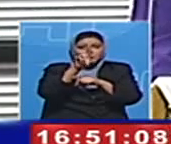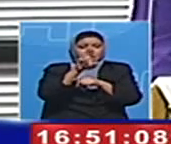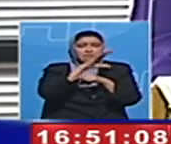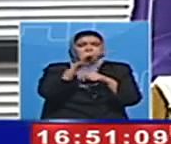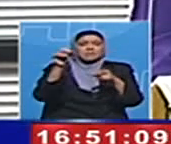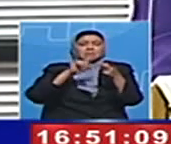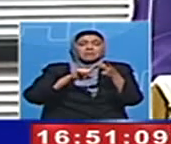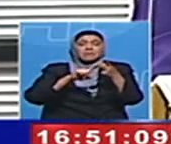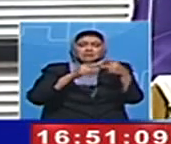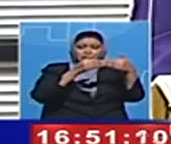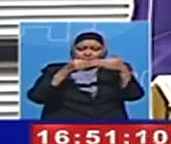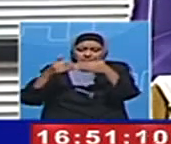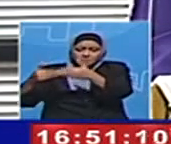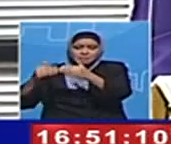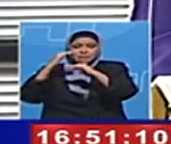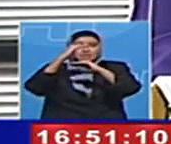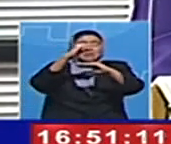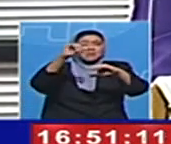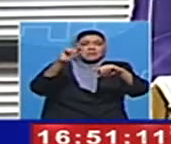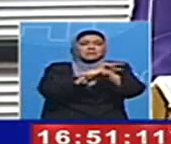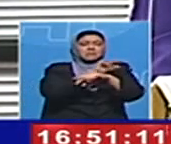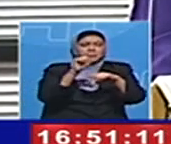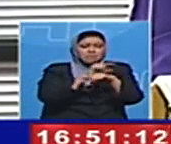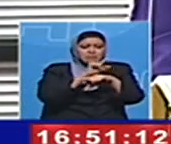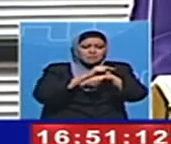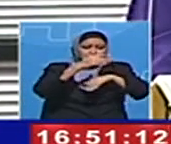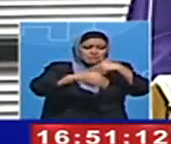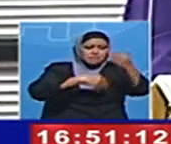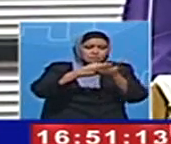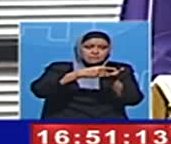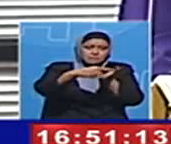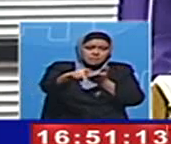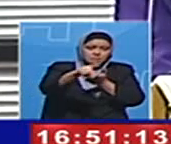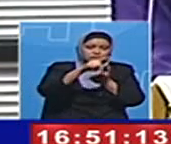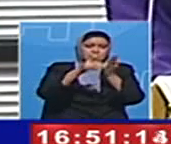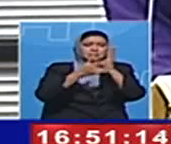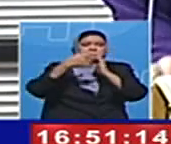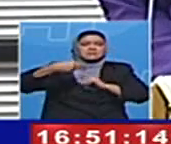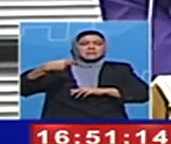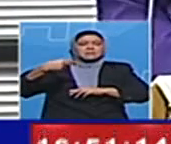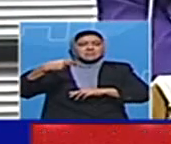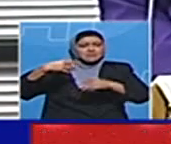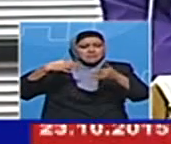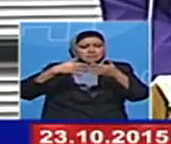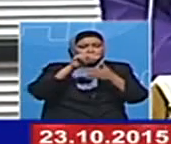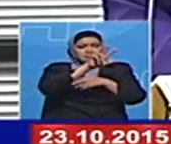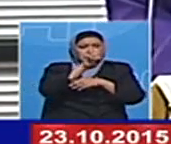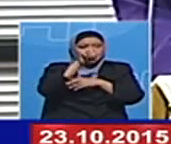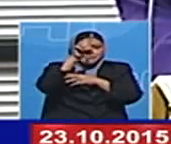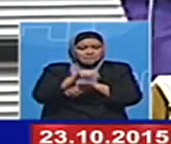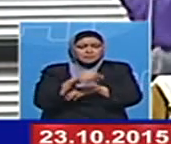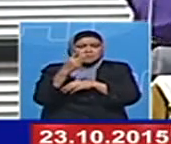melanjutkan tempoh pelaksanaan skim pembiayaan teknologi hijau sehingga 31 disember